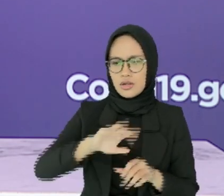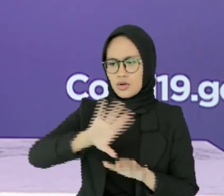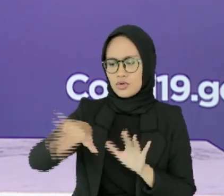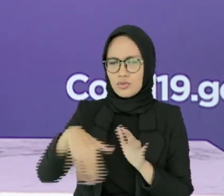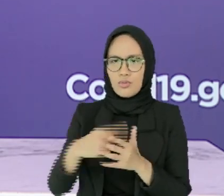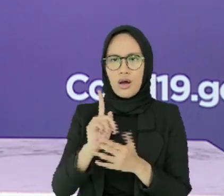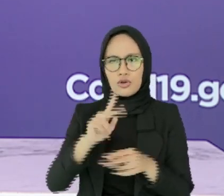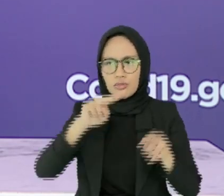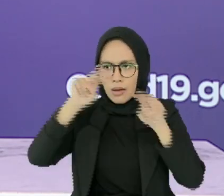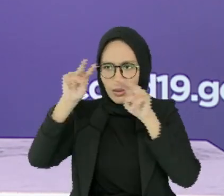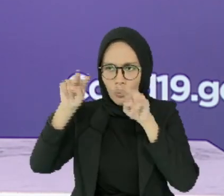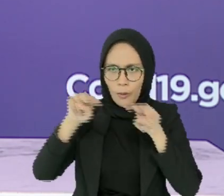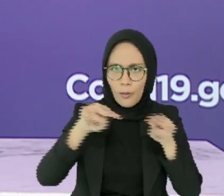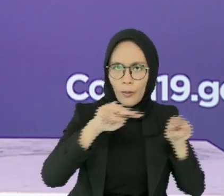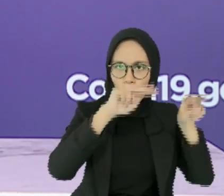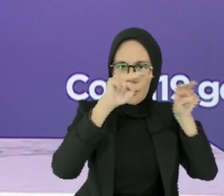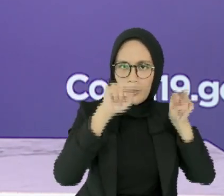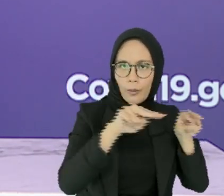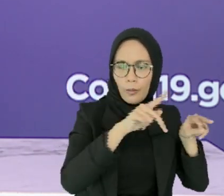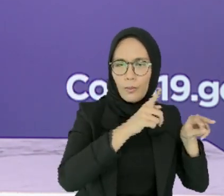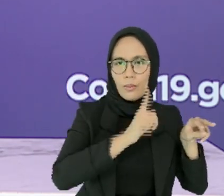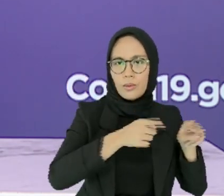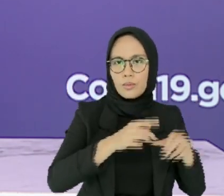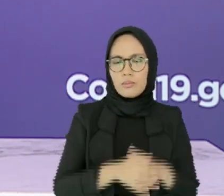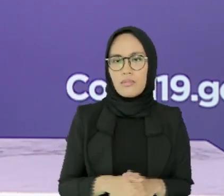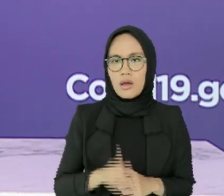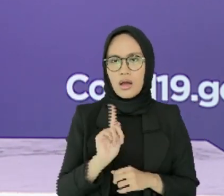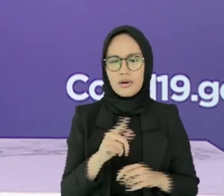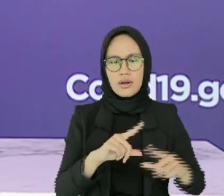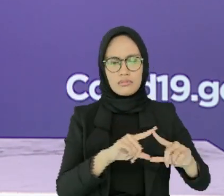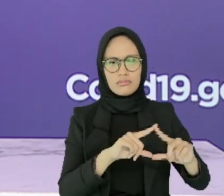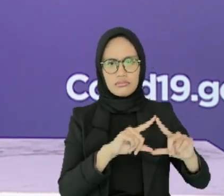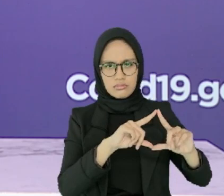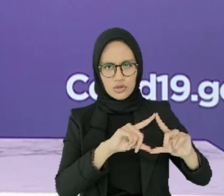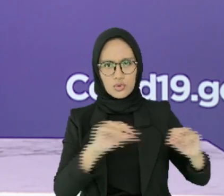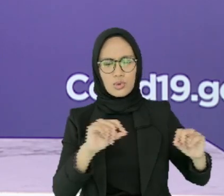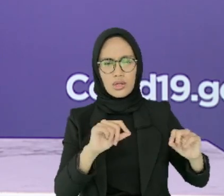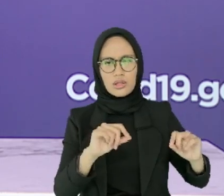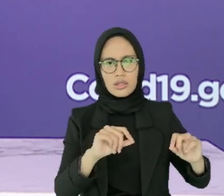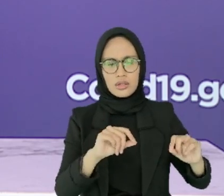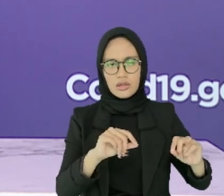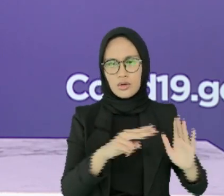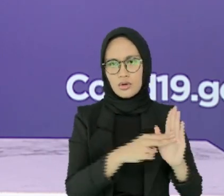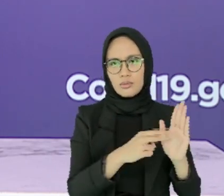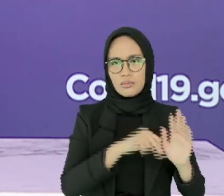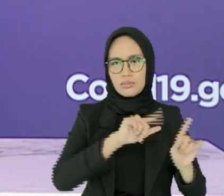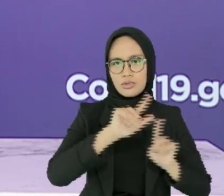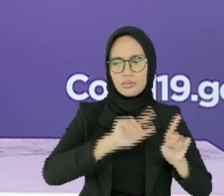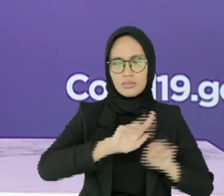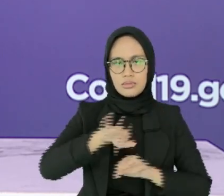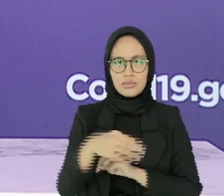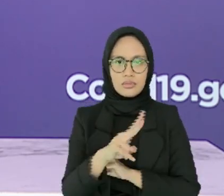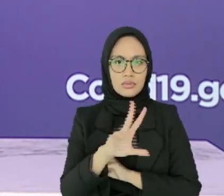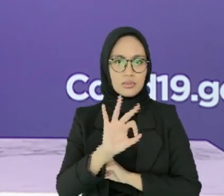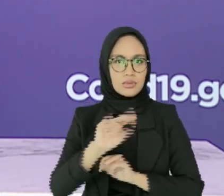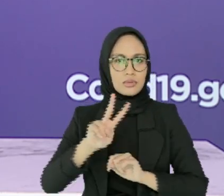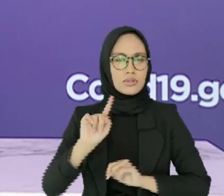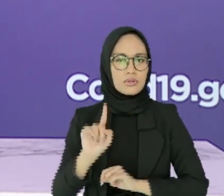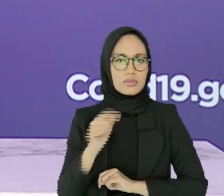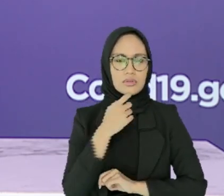pengaturan ini telah termaktub dalam adendum kedua dari surat edaran Satgas nomor 17 tahun 2021